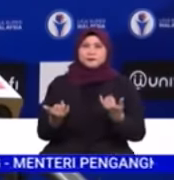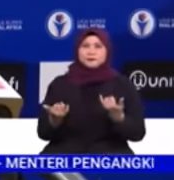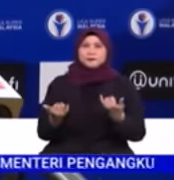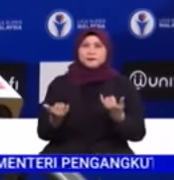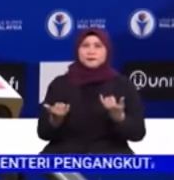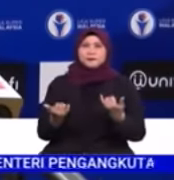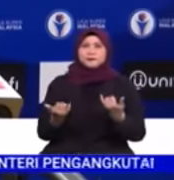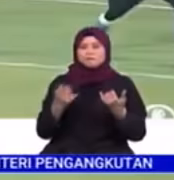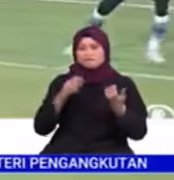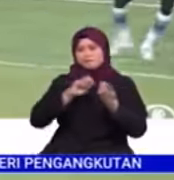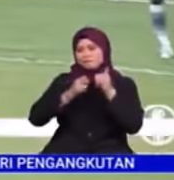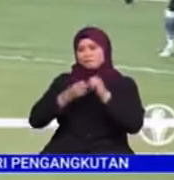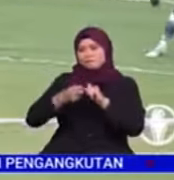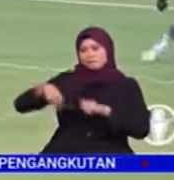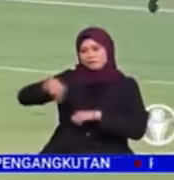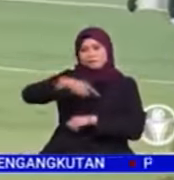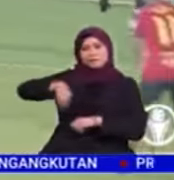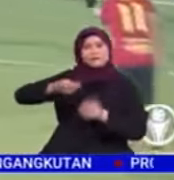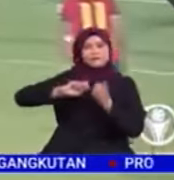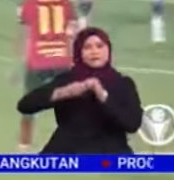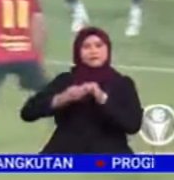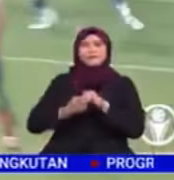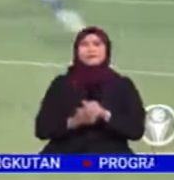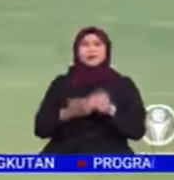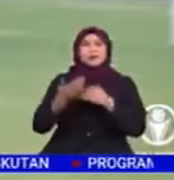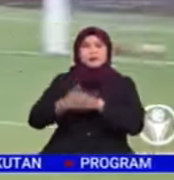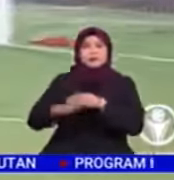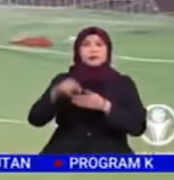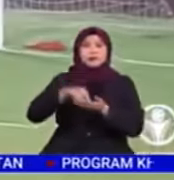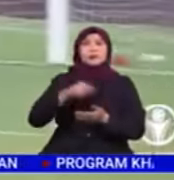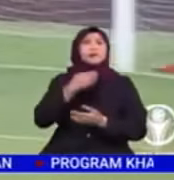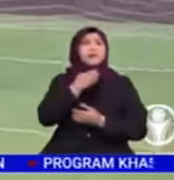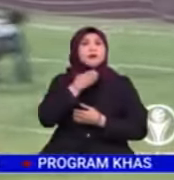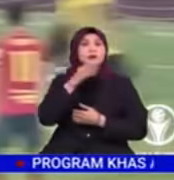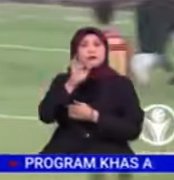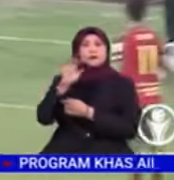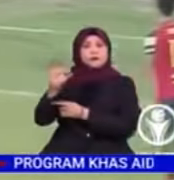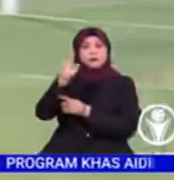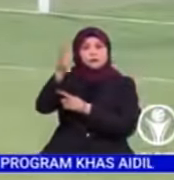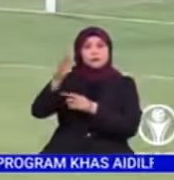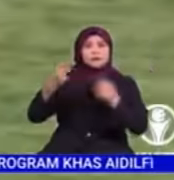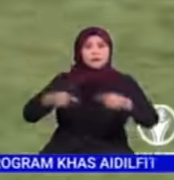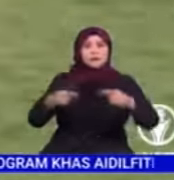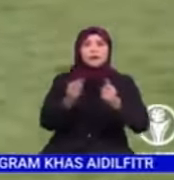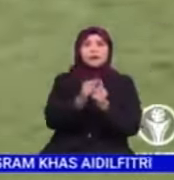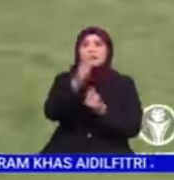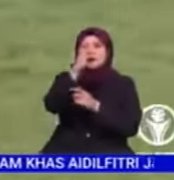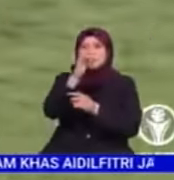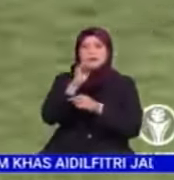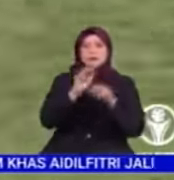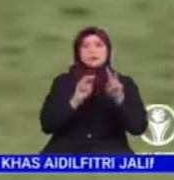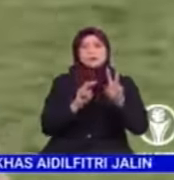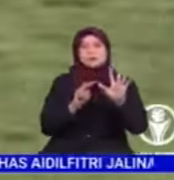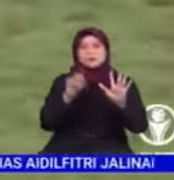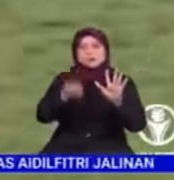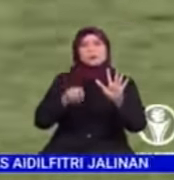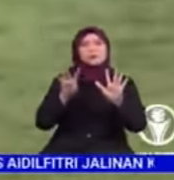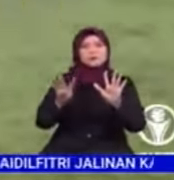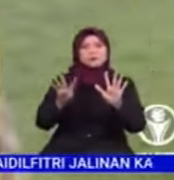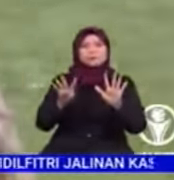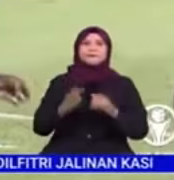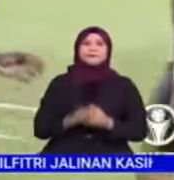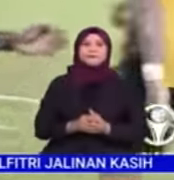bisa-bisa welcome selepas ini Vera FC dijadwal melayani kunjungan Lake Ini tetp aja 25april